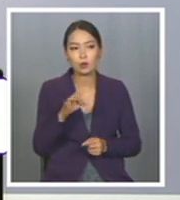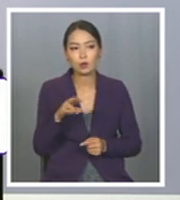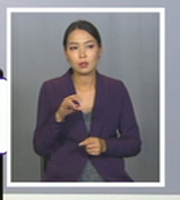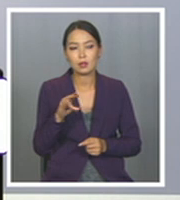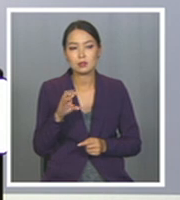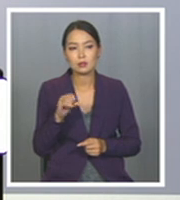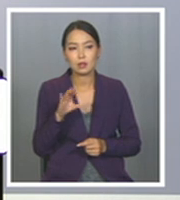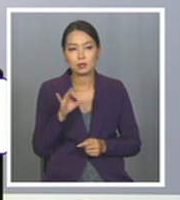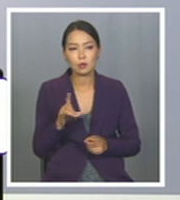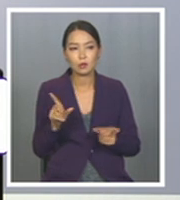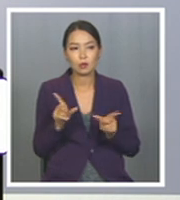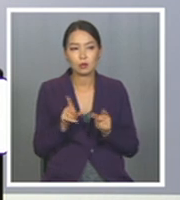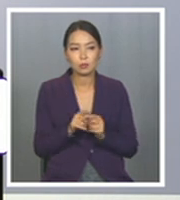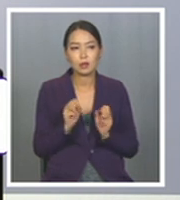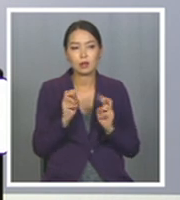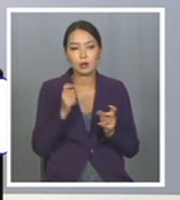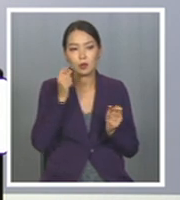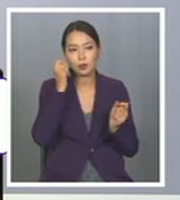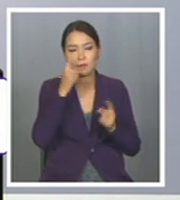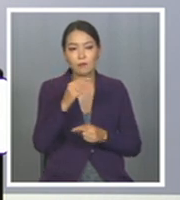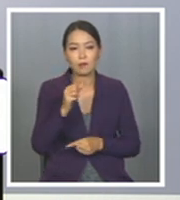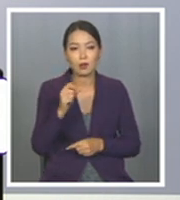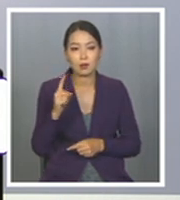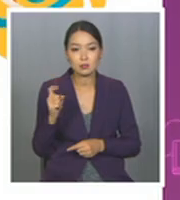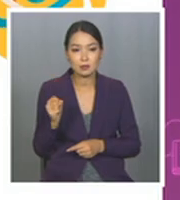кездегі фаза ығысуын сипаттаймыз. Және